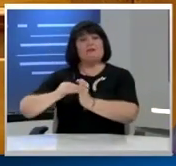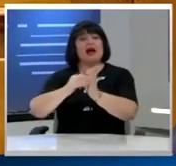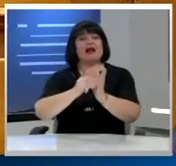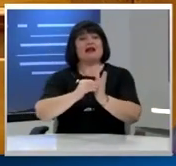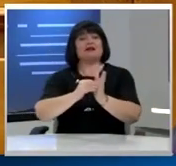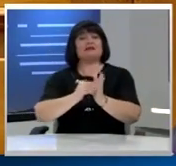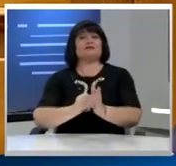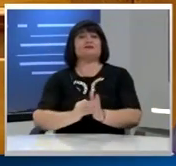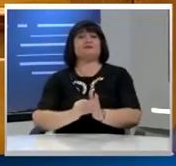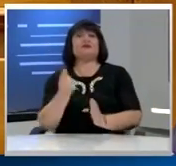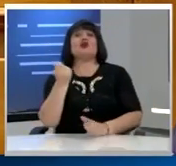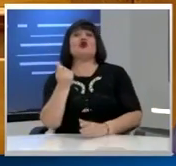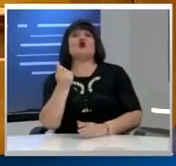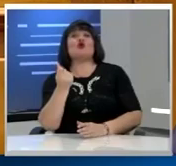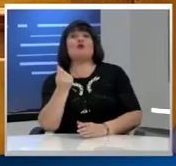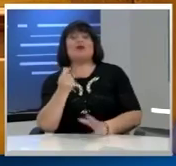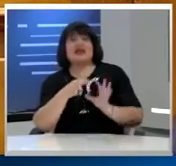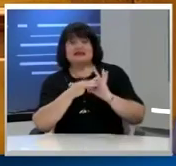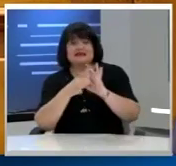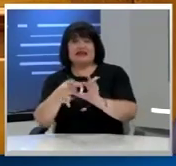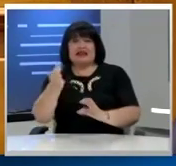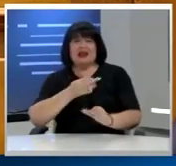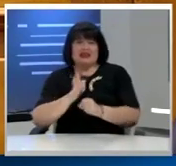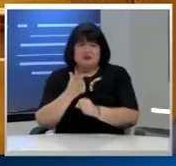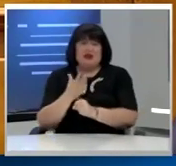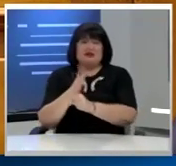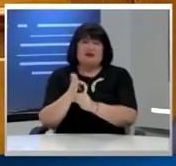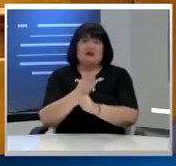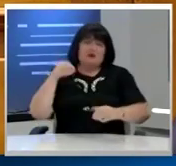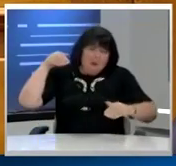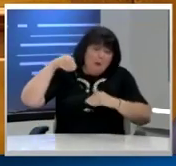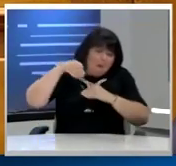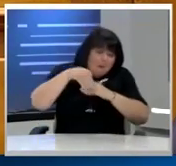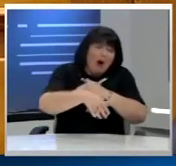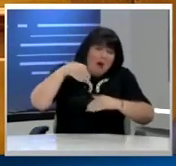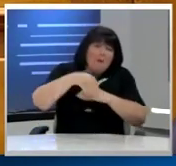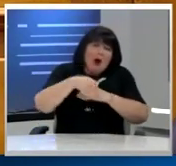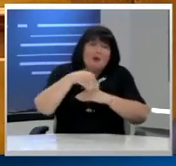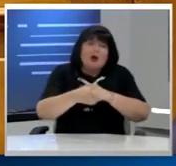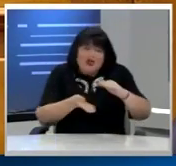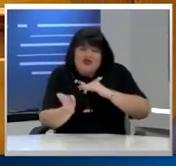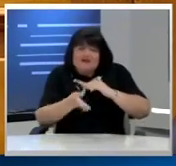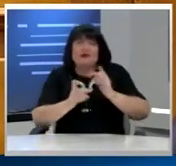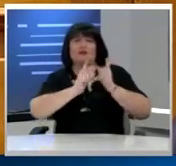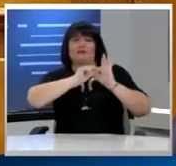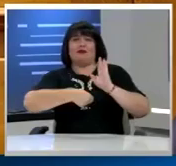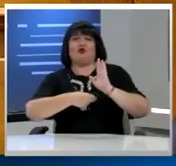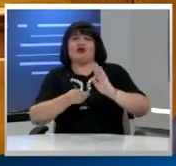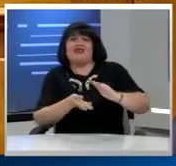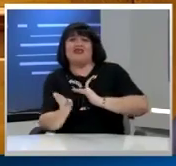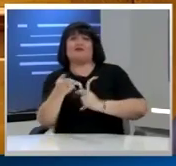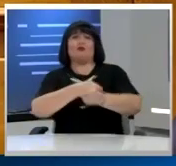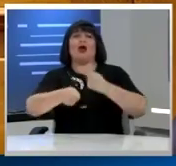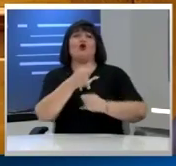μια ιδιοτέλεια για την οικονομία που διαρκώς λέγατε ότι καταστρέφεται η οικονομία, ότι πέφτουμε στα γαδράκια, ότι δεν θα βγούμε από τα μνημόνια, ότι δεν θα βγούμε